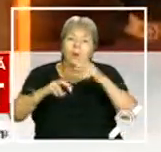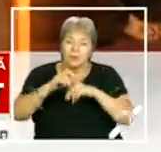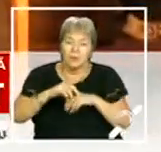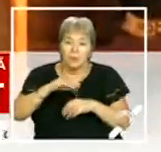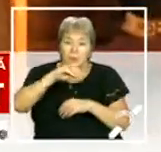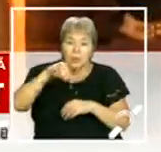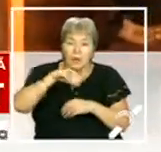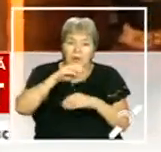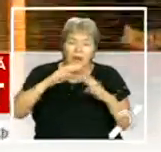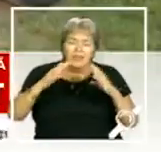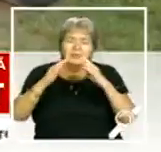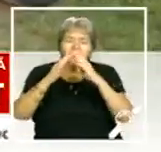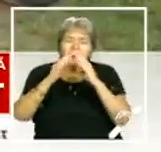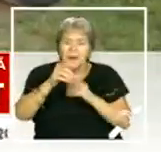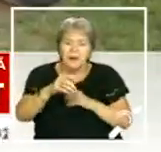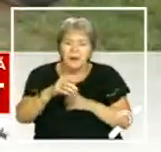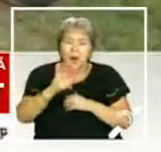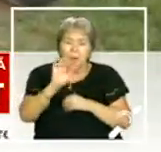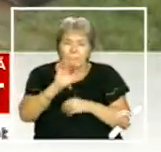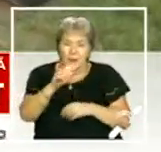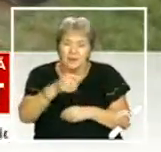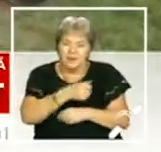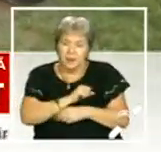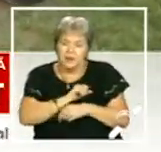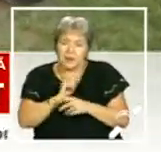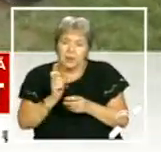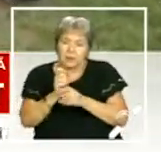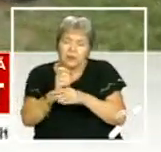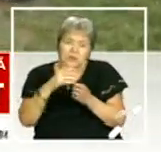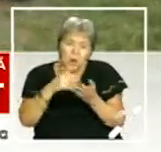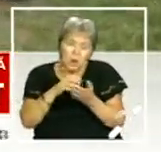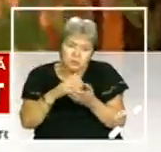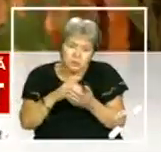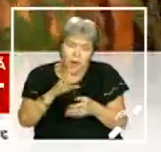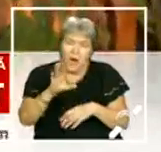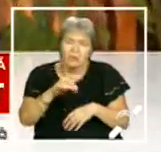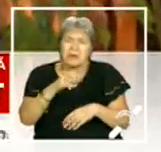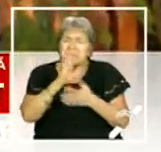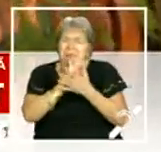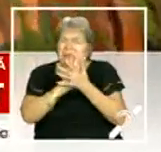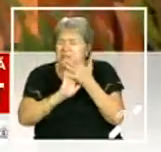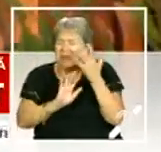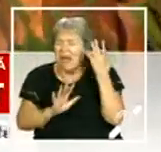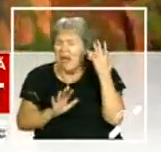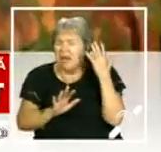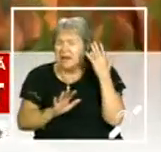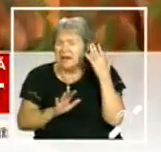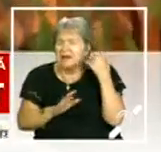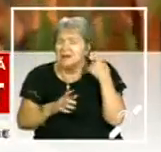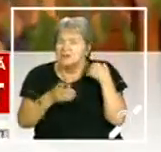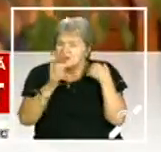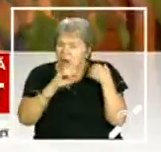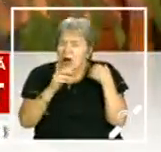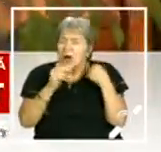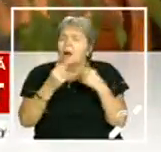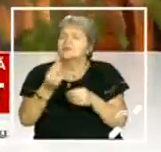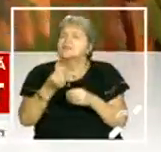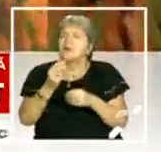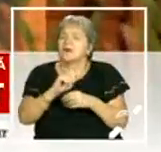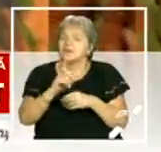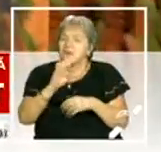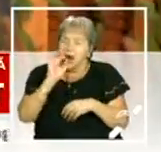În bucătăria taberei de corturi și rulote, inspectorii de la Protecția Consumatorului au găsit mizerie și multe alte nereguli grave. În